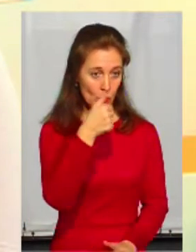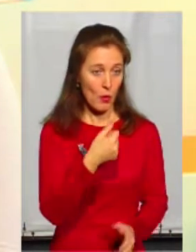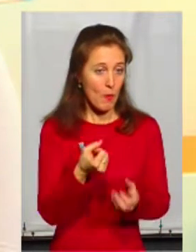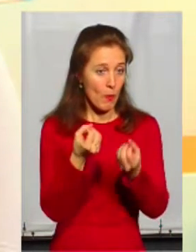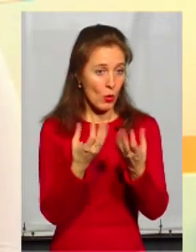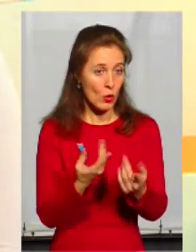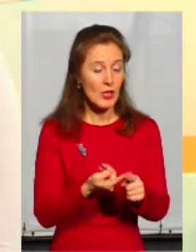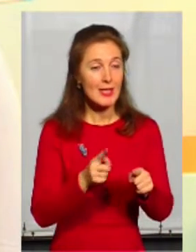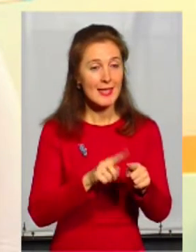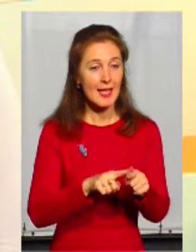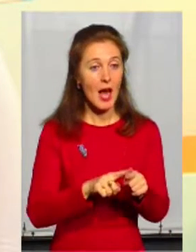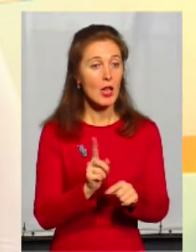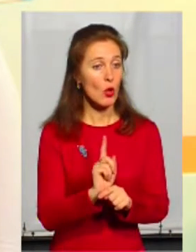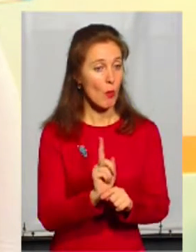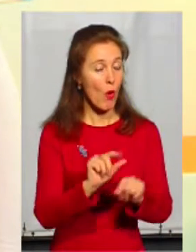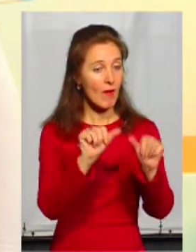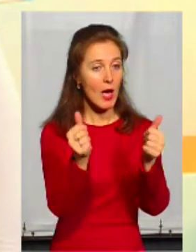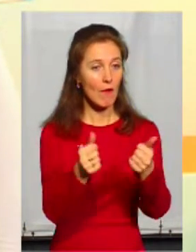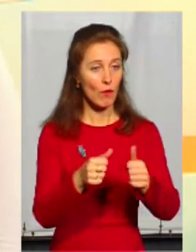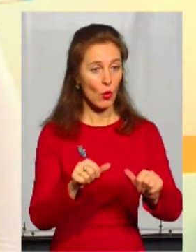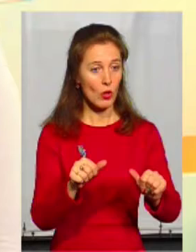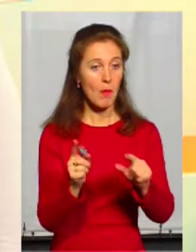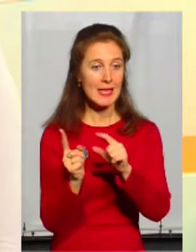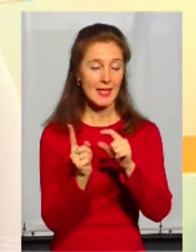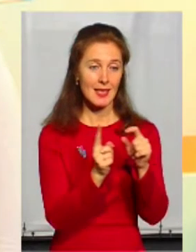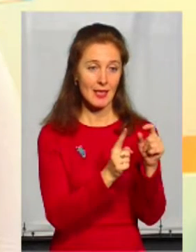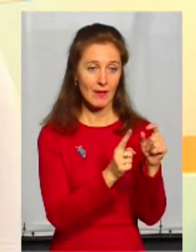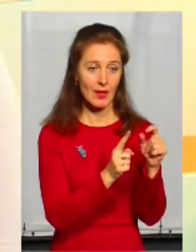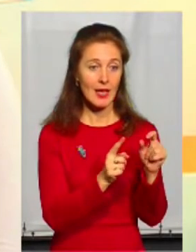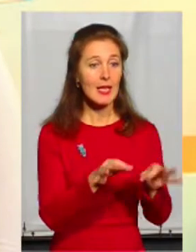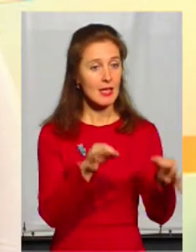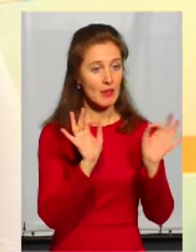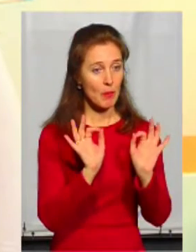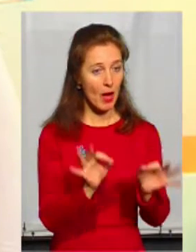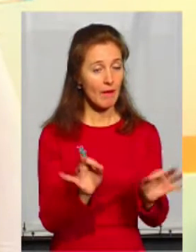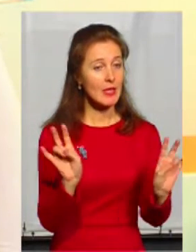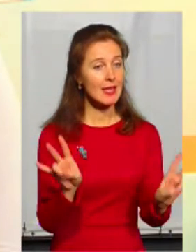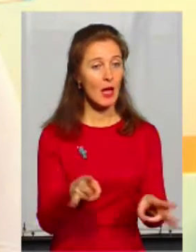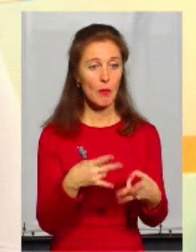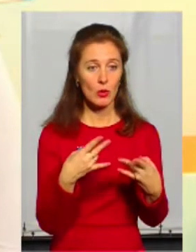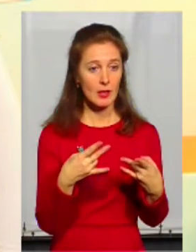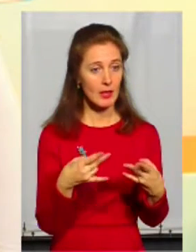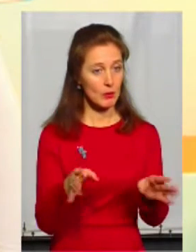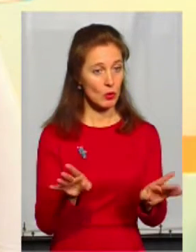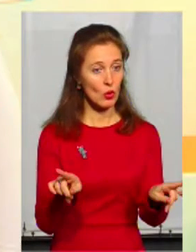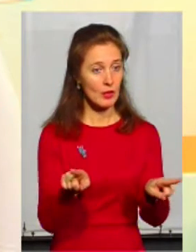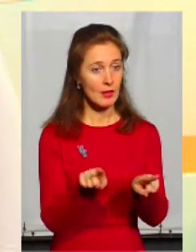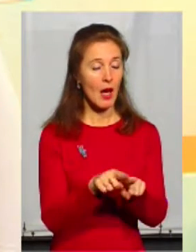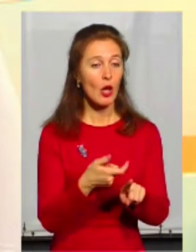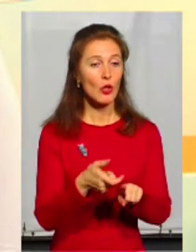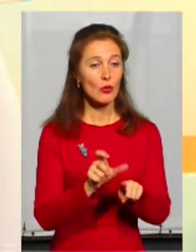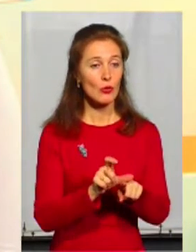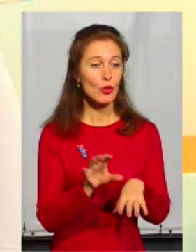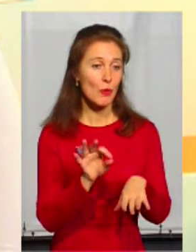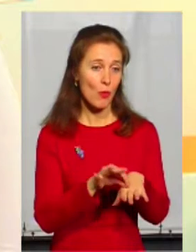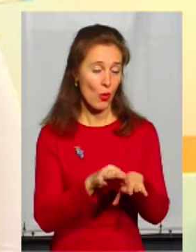вже унормована форма слів. І справді не потрібно так дуже